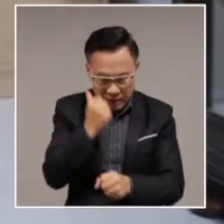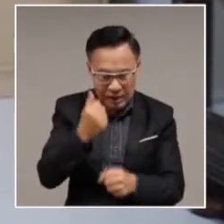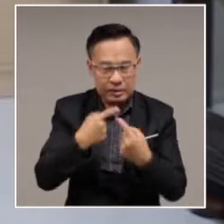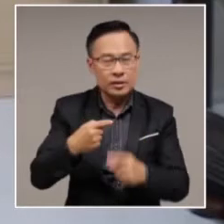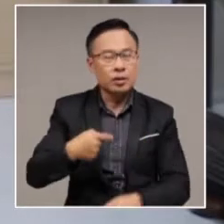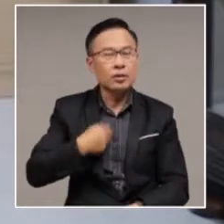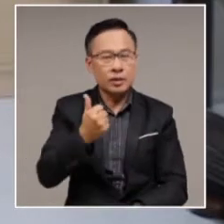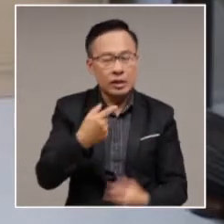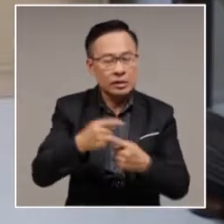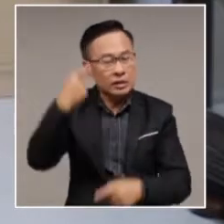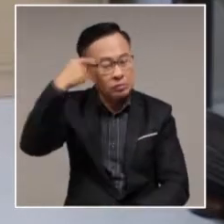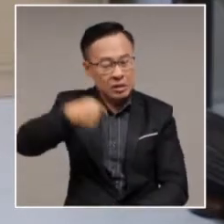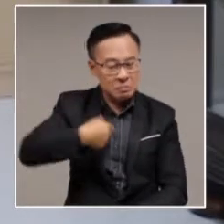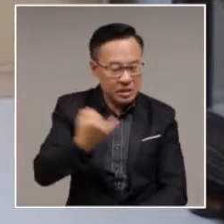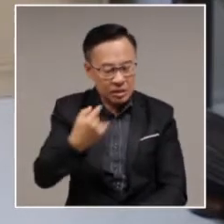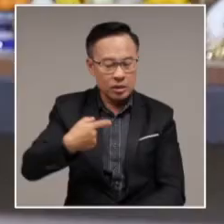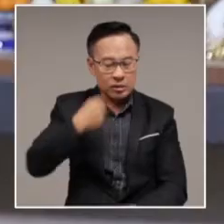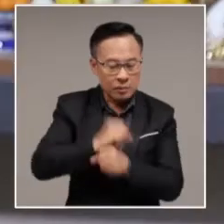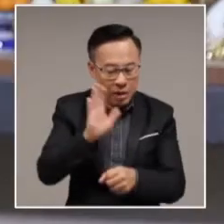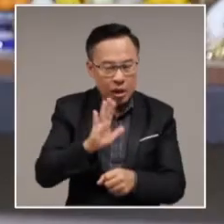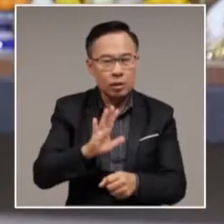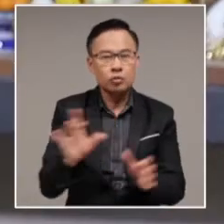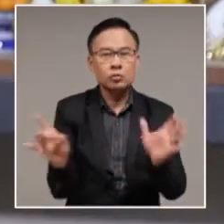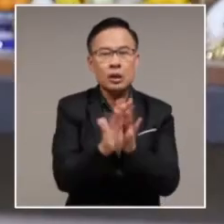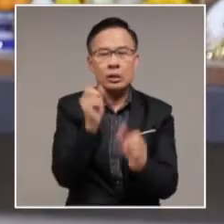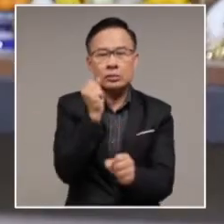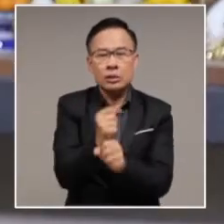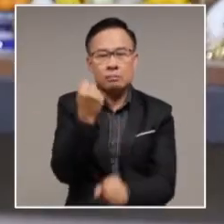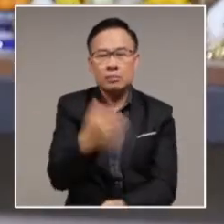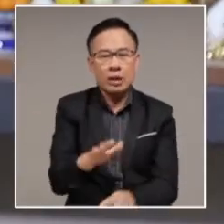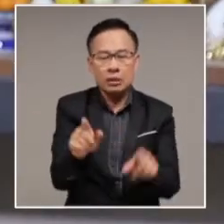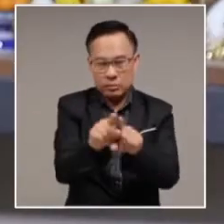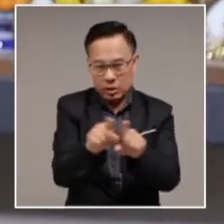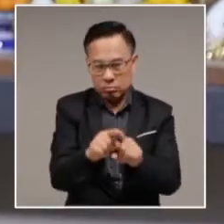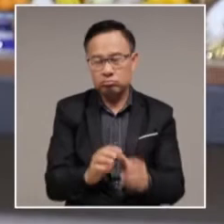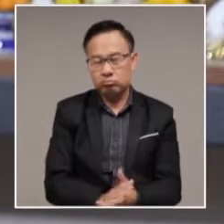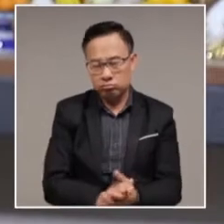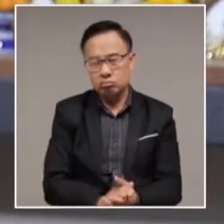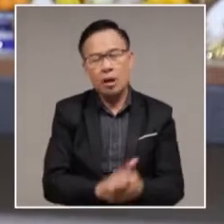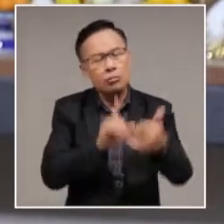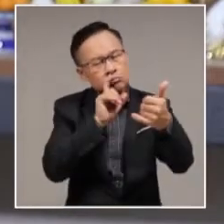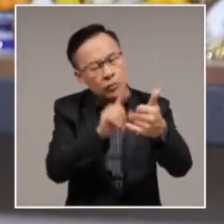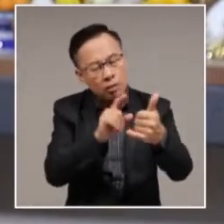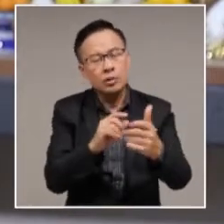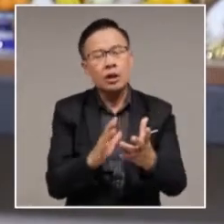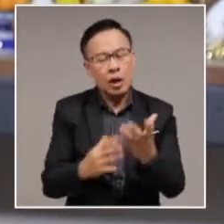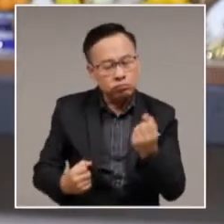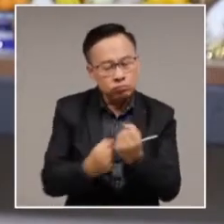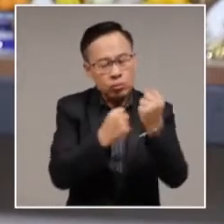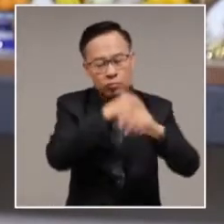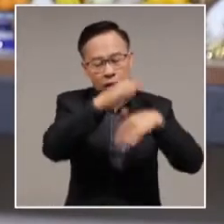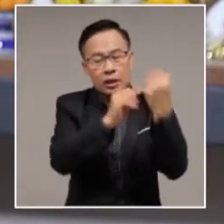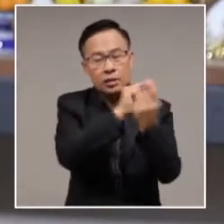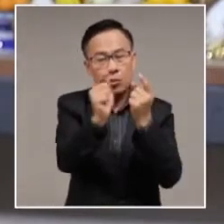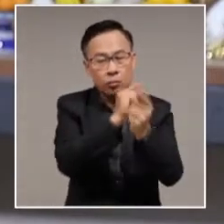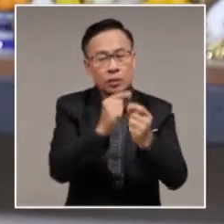ได้แต่ถ้าคุณสั่งตัวเองว่าทำไม่ได้มันก็จะทำไม่ได้ค่ะ ทีนี้เราไปพูดถึงในเรื่องของการขับเคลื่อนสังคมกันบ้างพี่นุ้ยเองก็ได้ถู